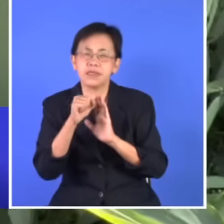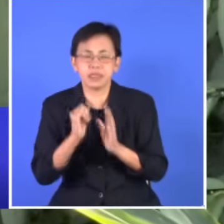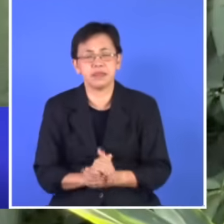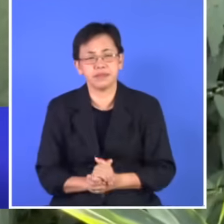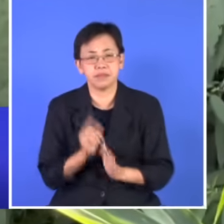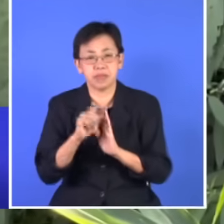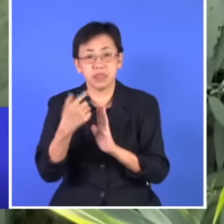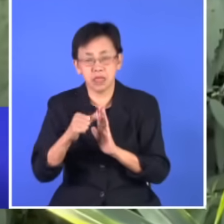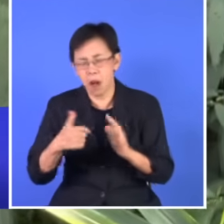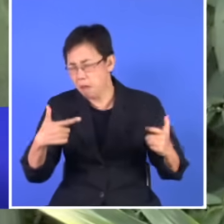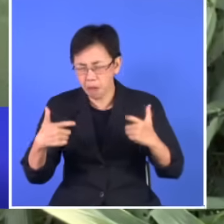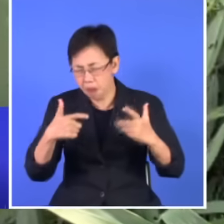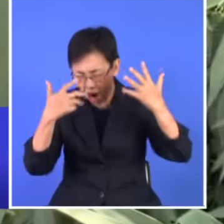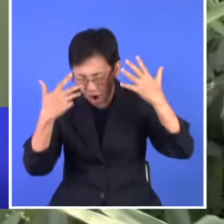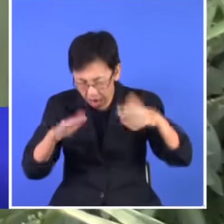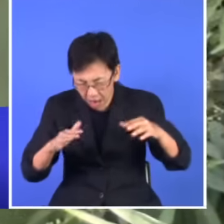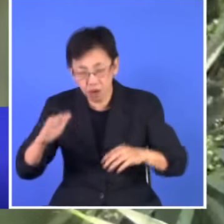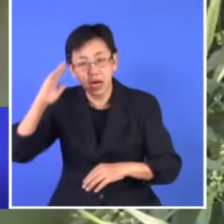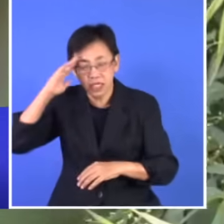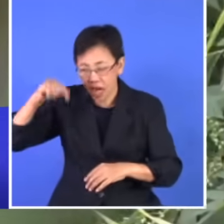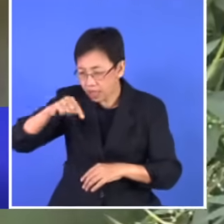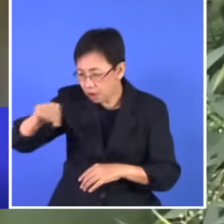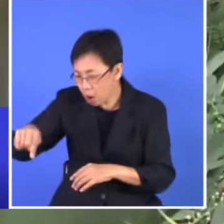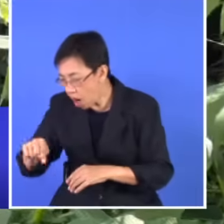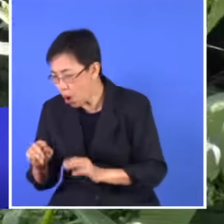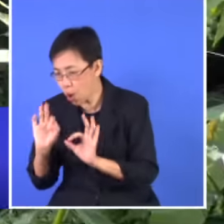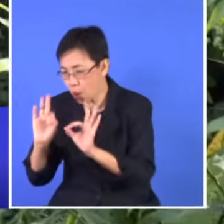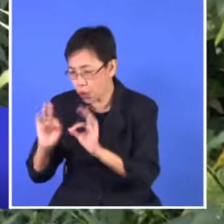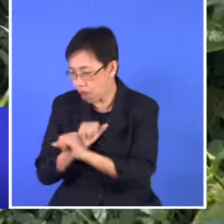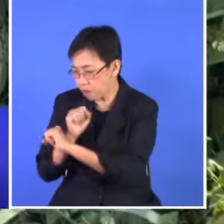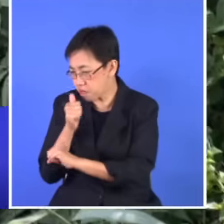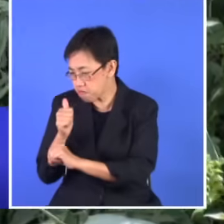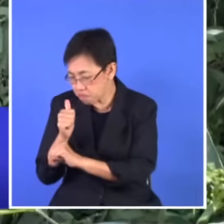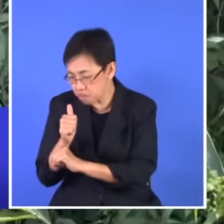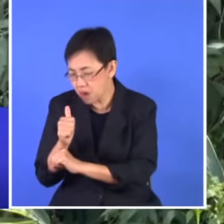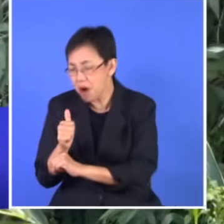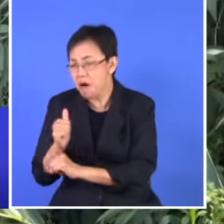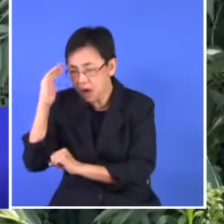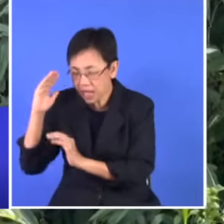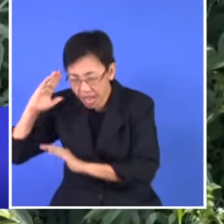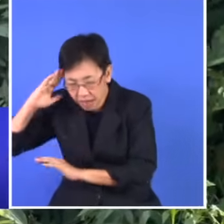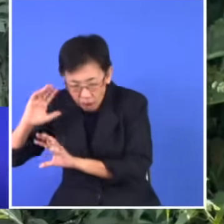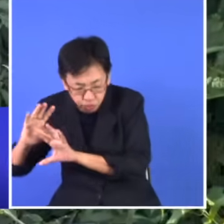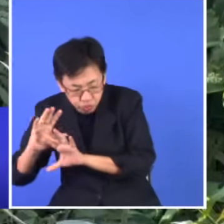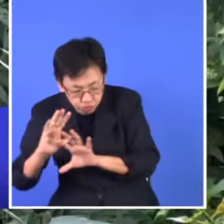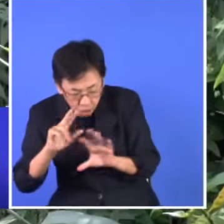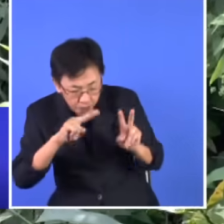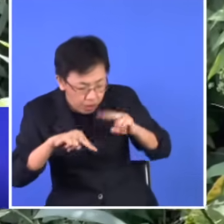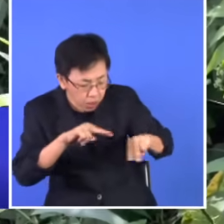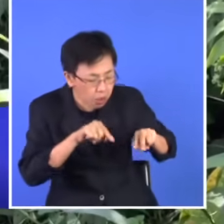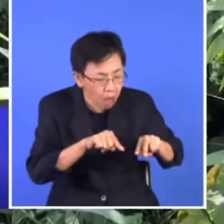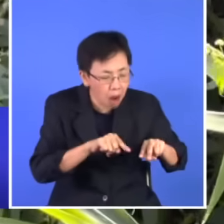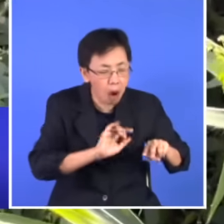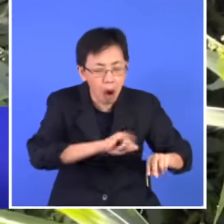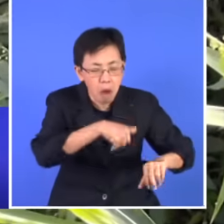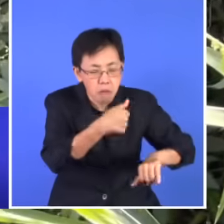เมื่อสิ้นเสียงปืนนะครับก็พบว่าทหารทุกนายนี้ปลอดภัยฝ่ายตรงข้ามนะครับหลังจากที่เข้าไปเคลียร์พื้นที่นี่นะฮะฝ่ายไทยไปเคียรพื้นที่ไปพบ